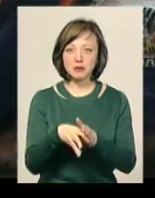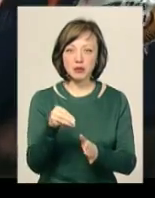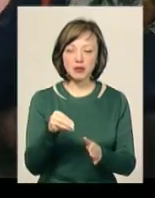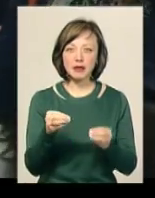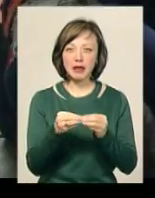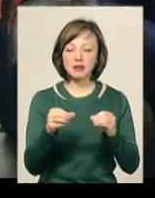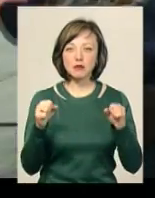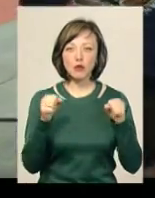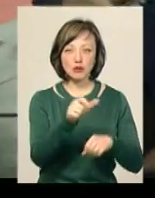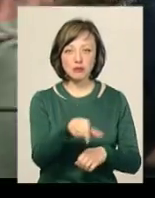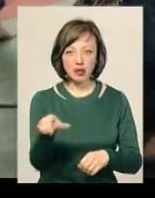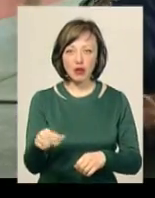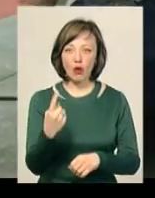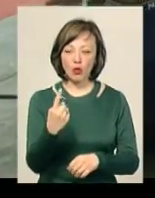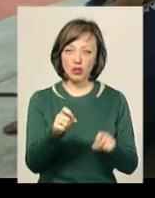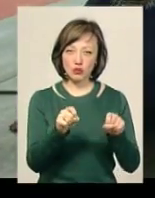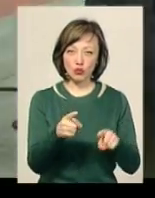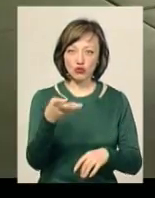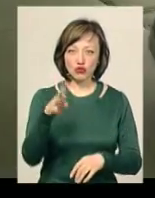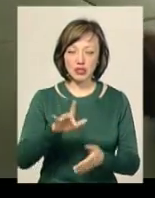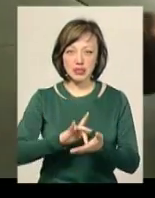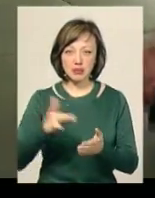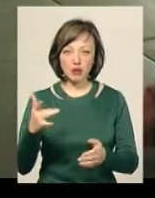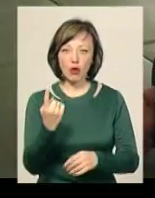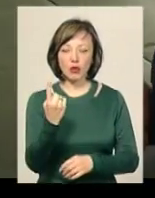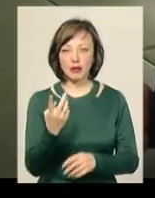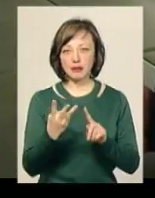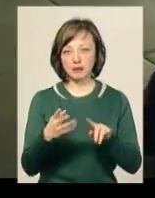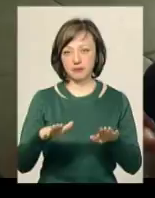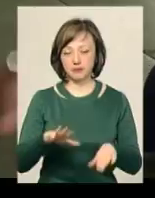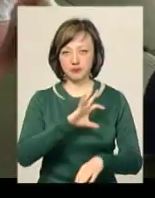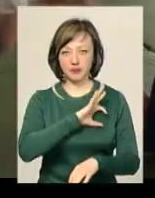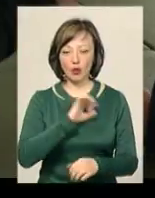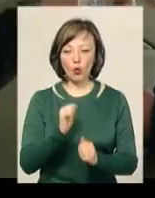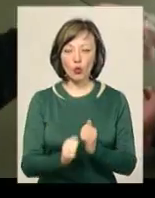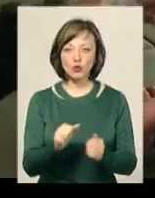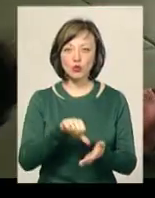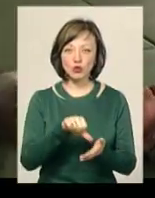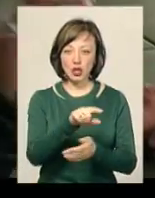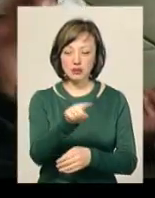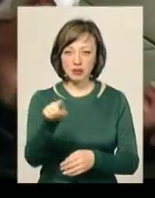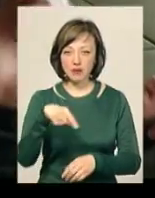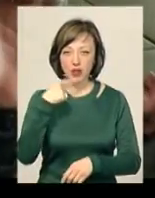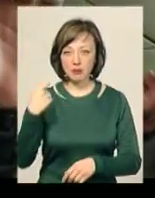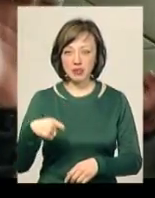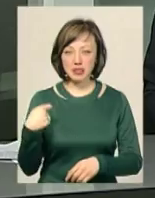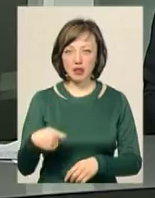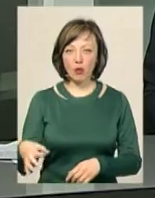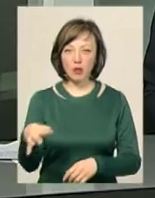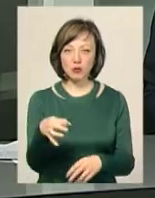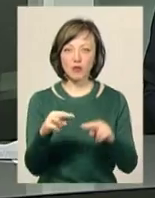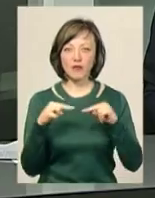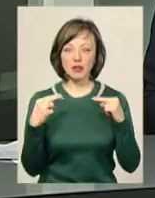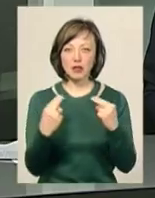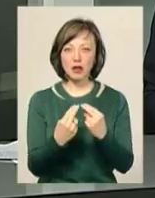увійшли 10 спортсменів, одне золото, чотири срібла і одна бронза. Кожен з учасників, за словами президента Хмельницької обласної